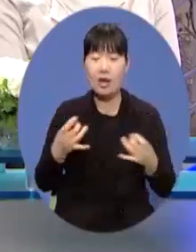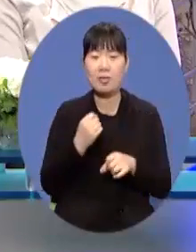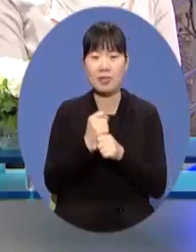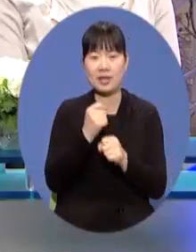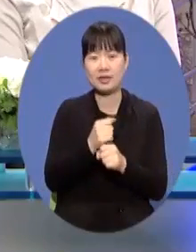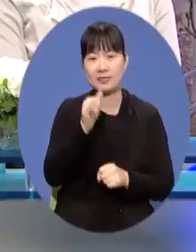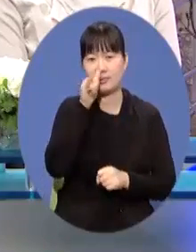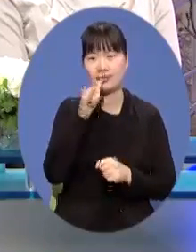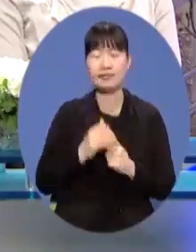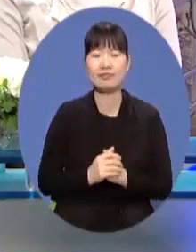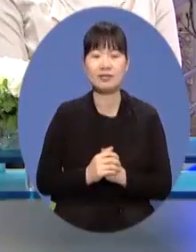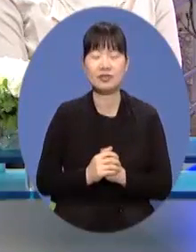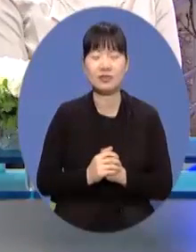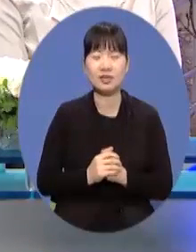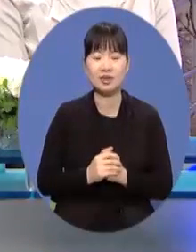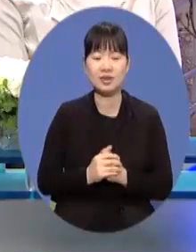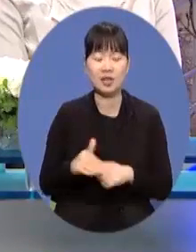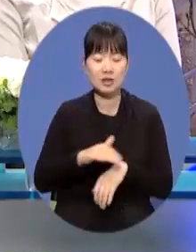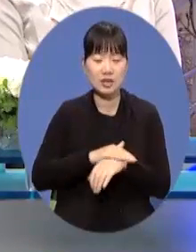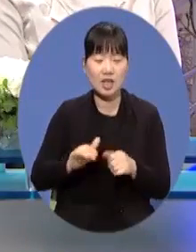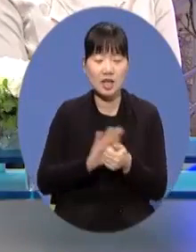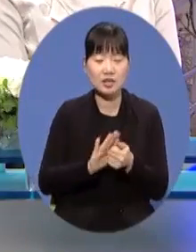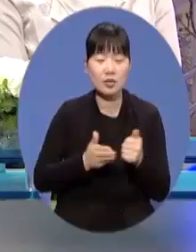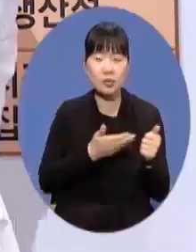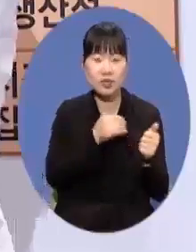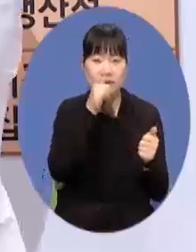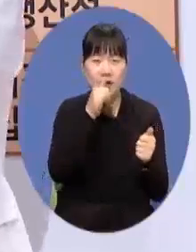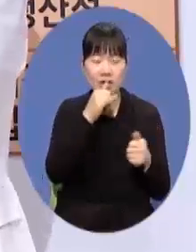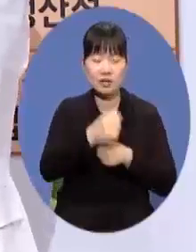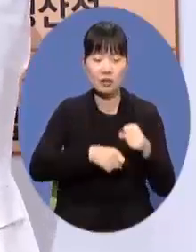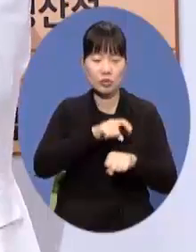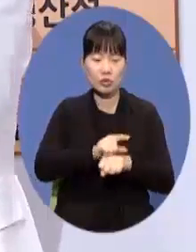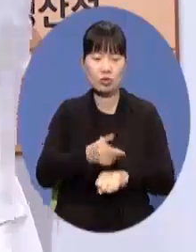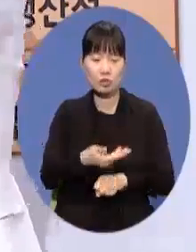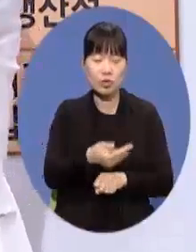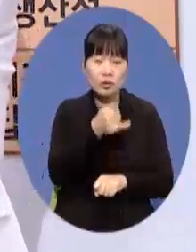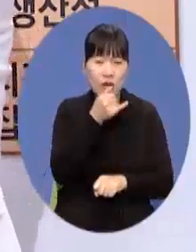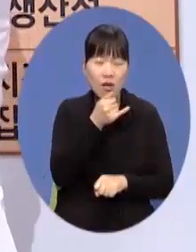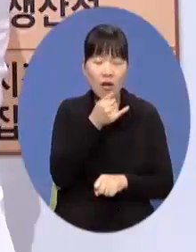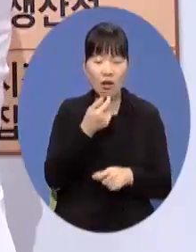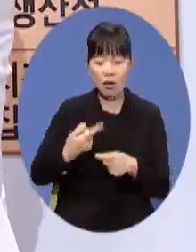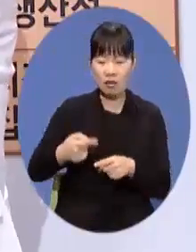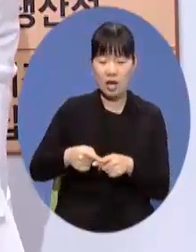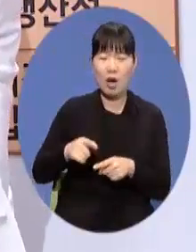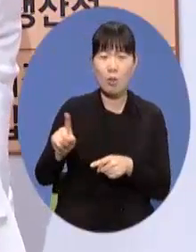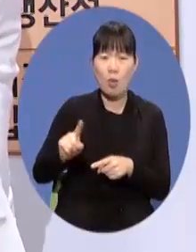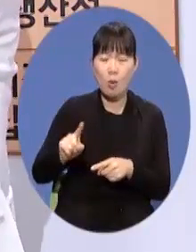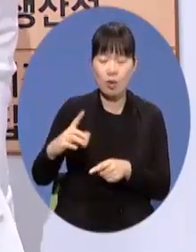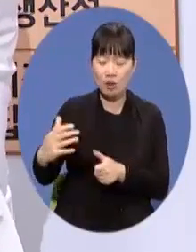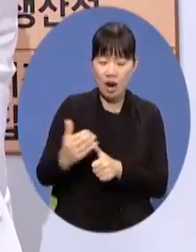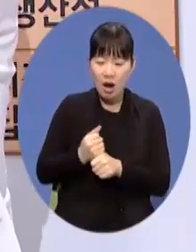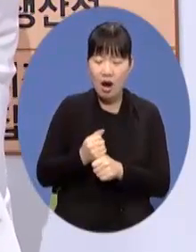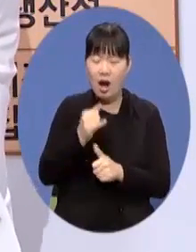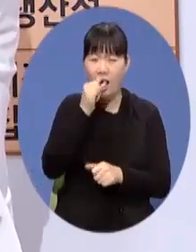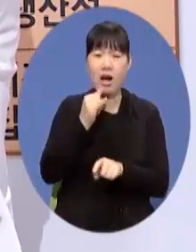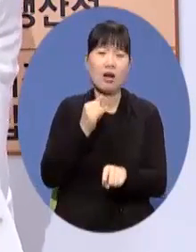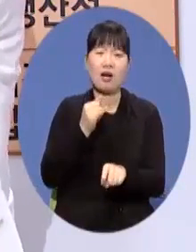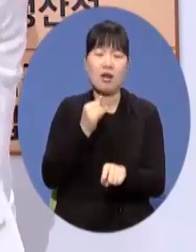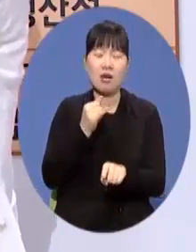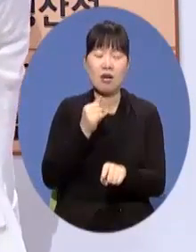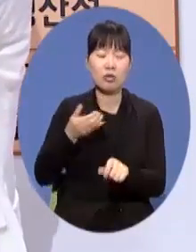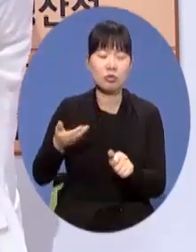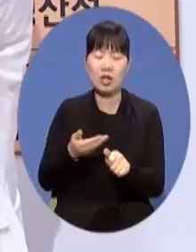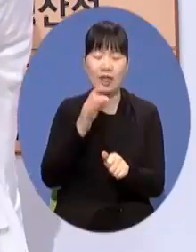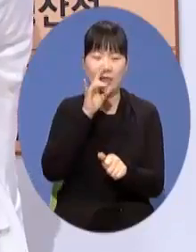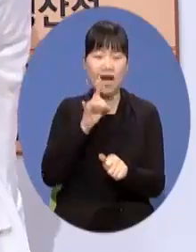이야기하고 있습니다. 그래서 그러면 이걸 잘해주는 근데 우리가 그럼 자율성을 준다. 칼을 막 칼날을 잡는데 그렇죠. 그래 아유,